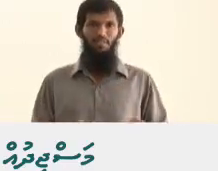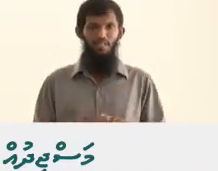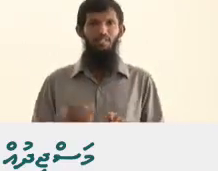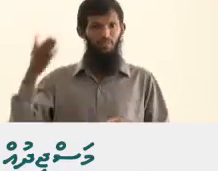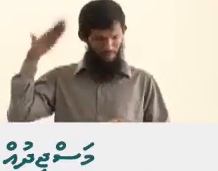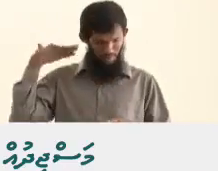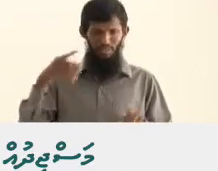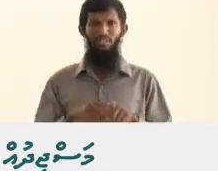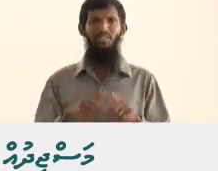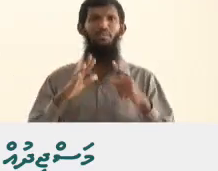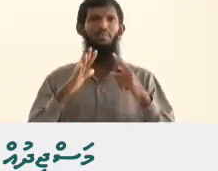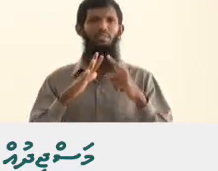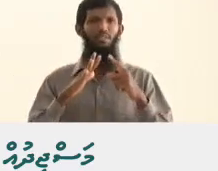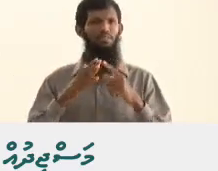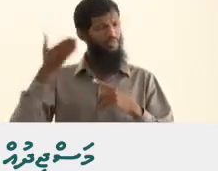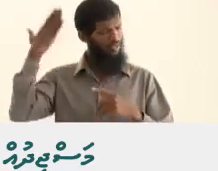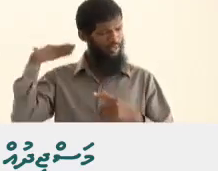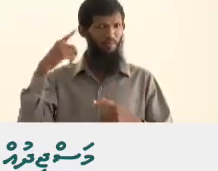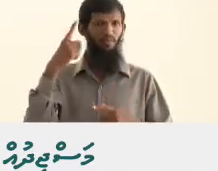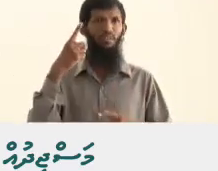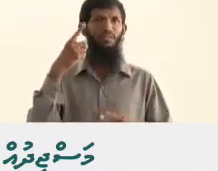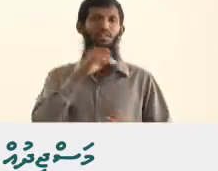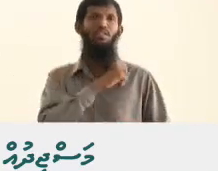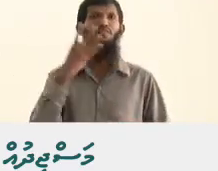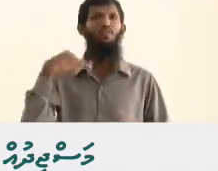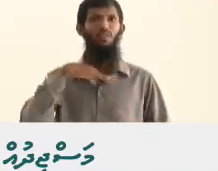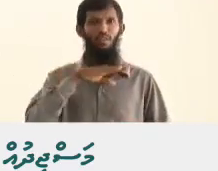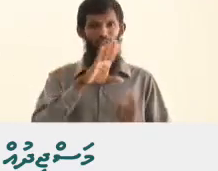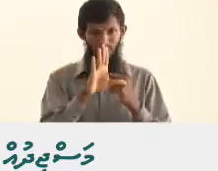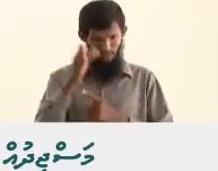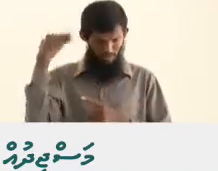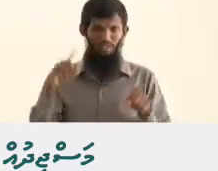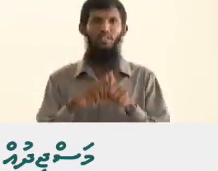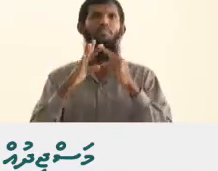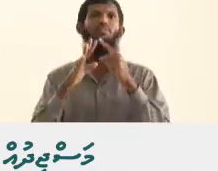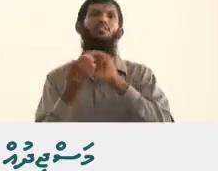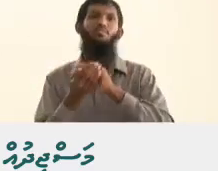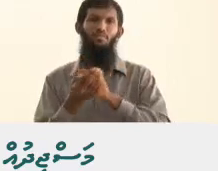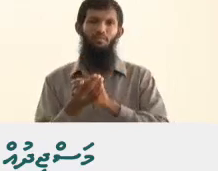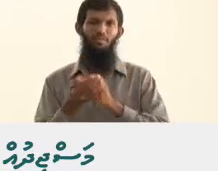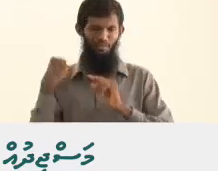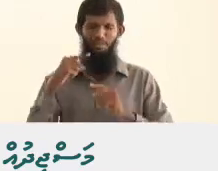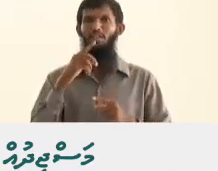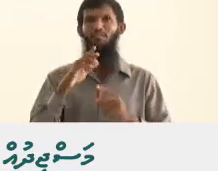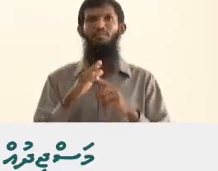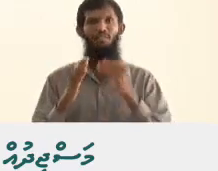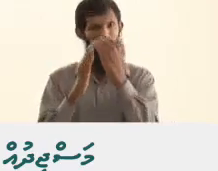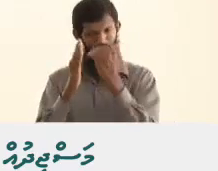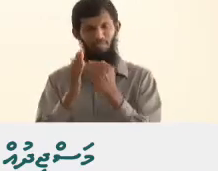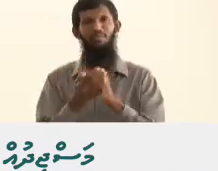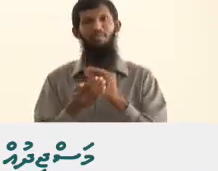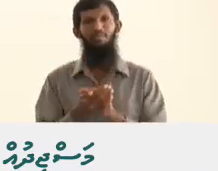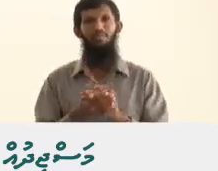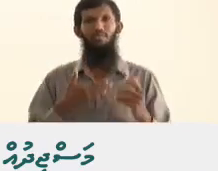islam din ekama baru ala gwala fawa warugada usule kirit rasula sallallahu alaihi wasallam hadis kurawa